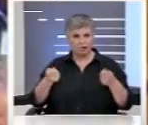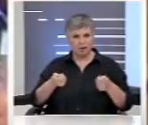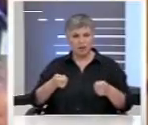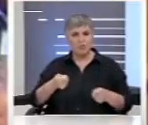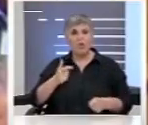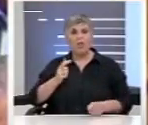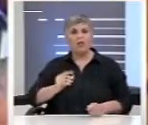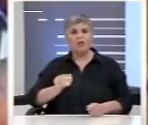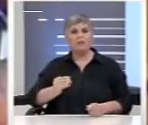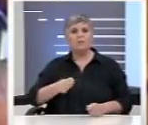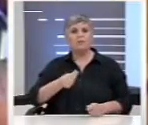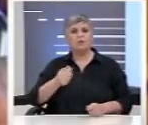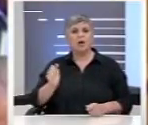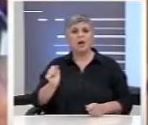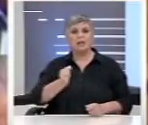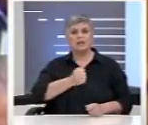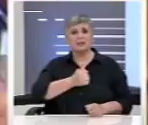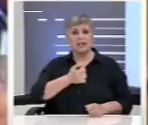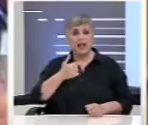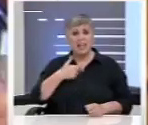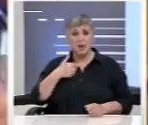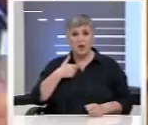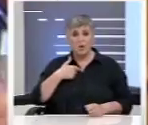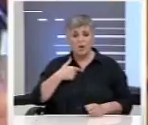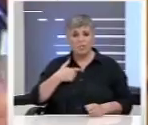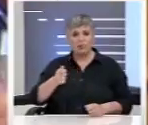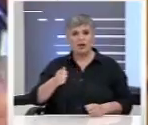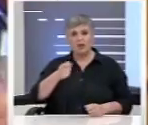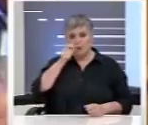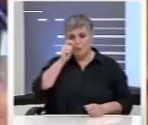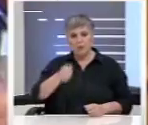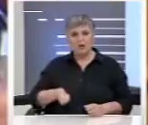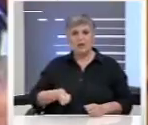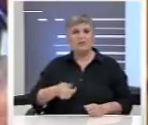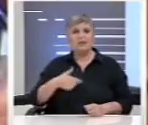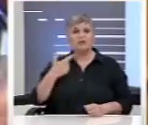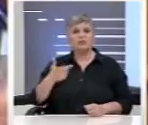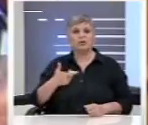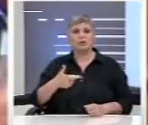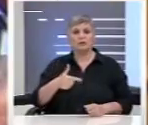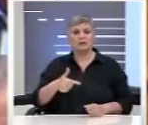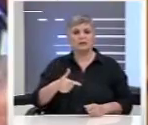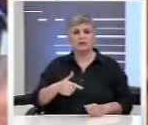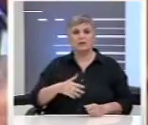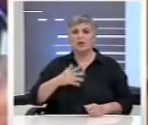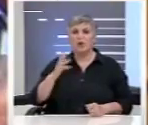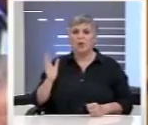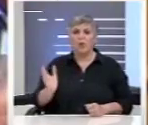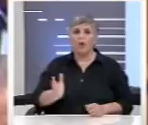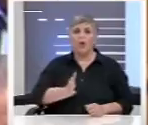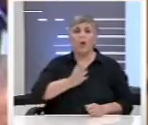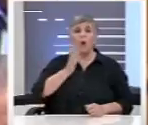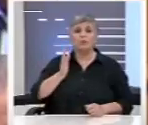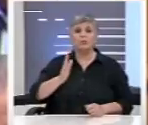τόπο. Δεν θα αναγνωρίσω και δεν πρόκειται να το κάνω ως αριστερή ιδεολογία οποιονδήποτε που αφαιρεί την